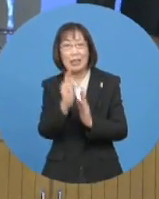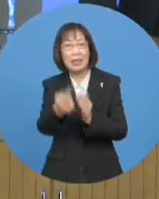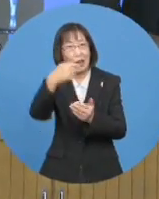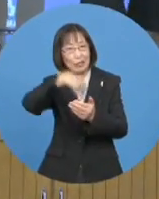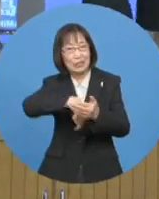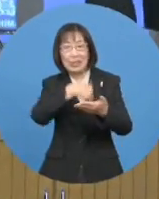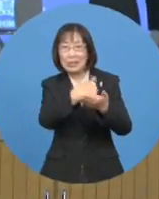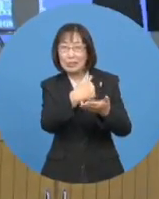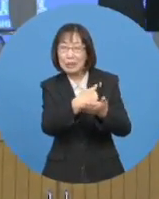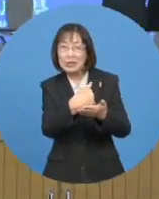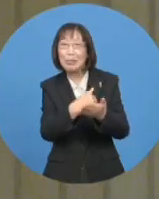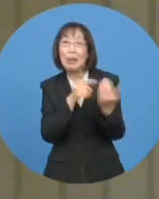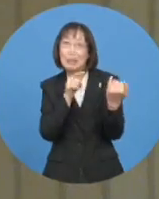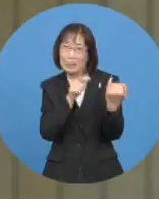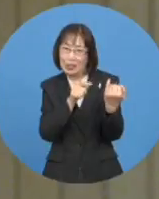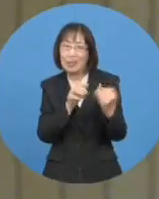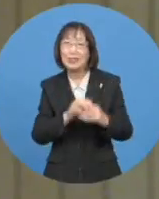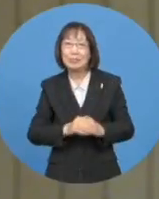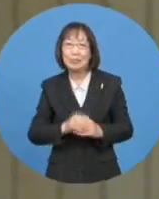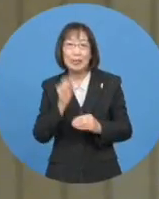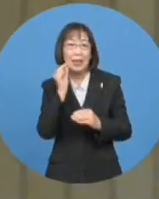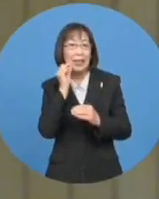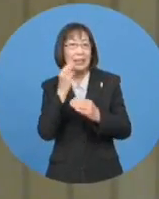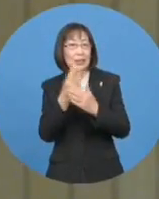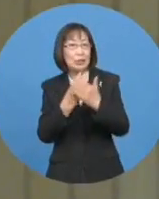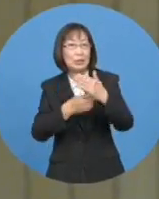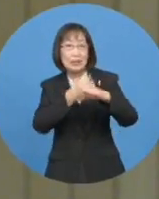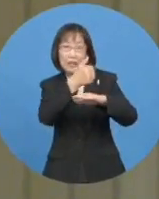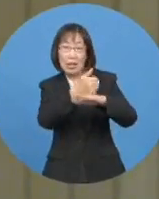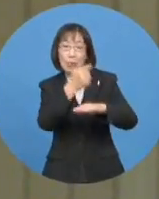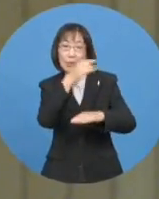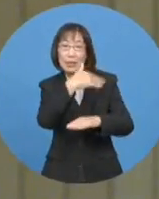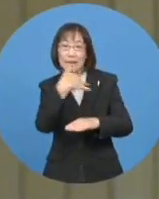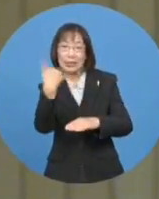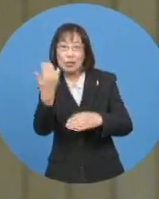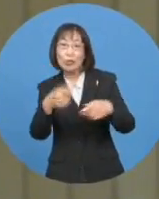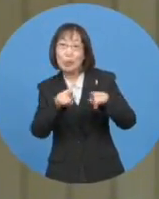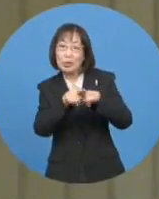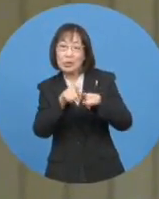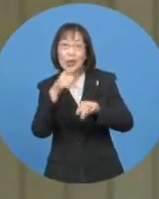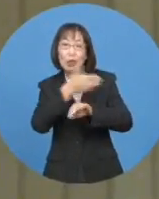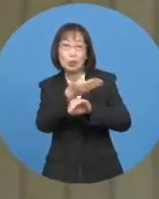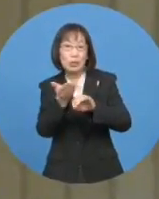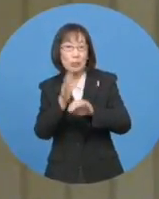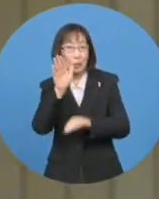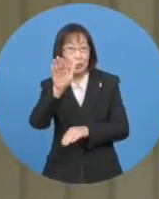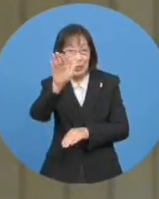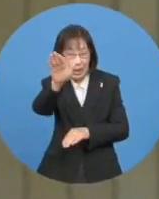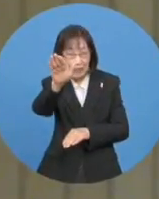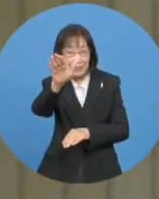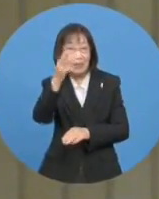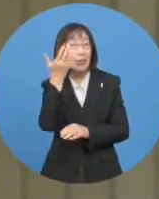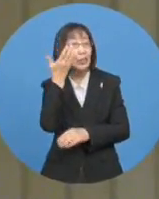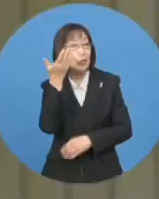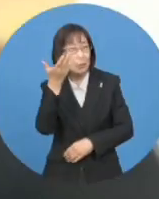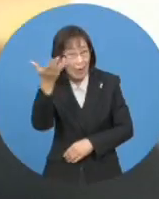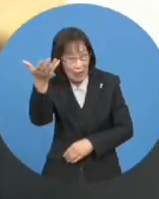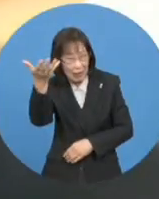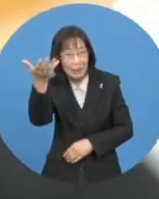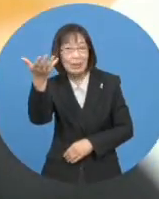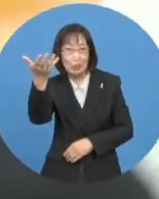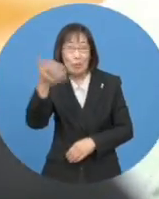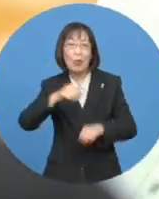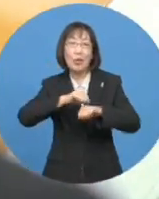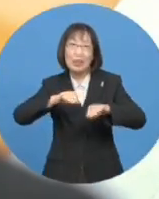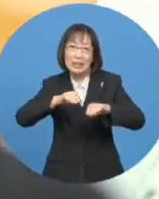らいましょう。 飯泉知事が私たちと共に徳島の未来や夢、希望、